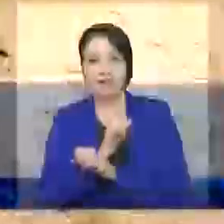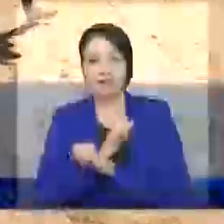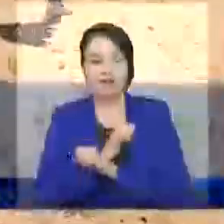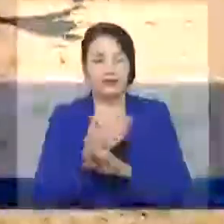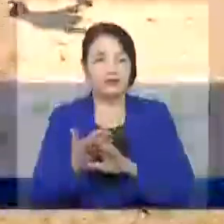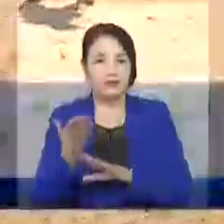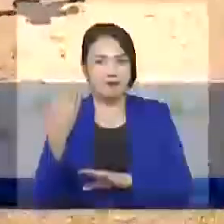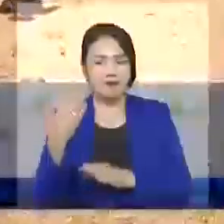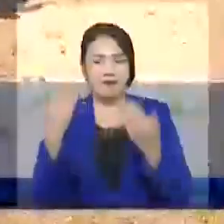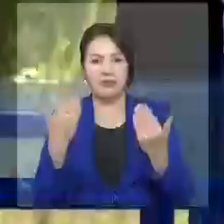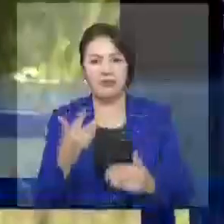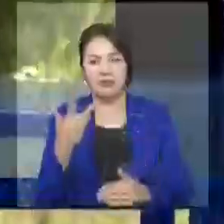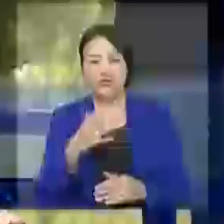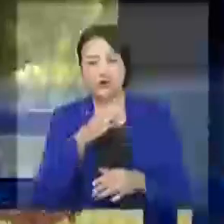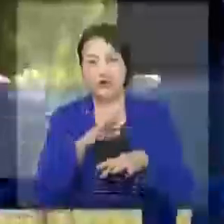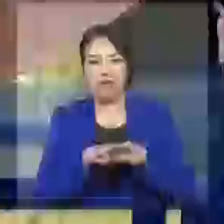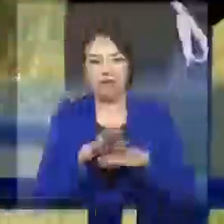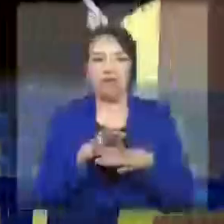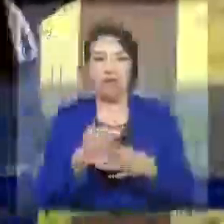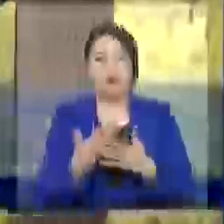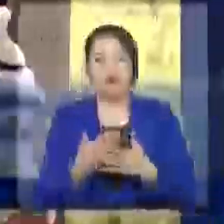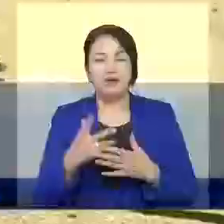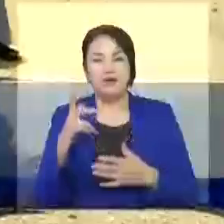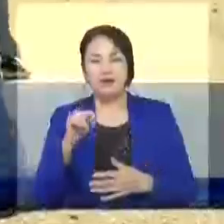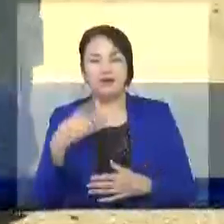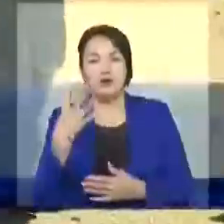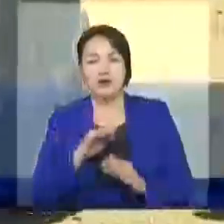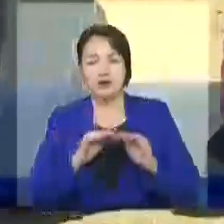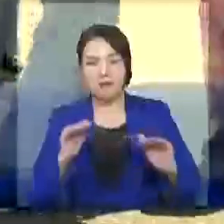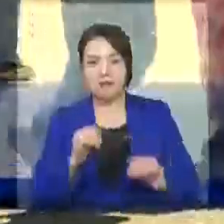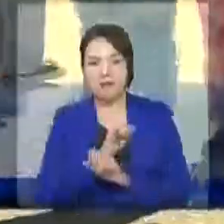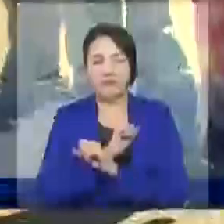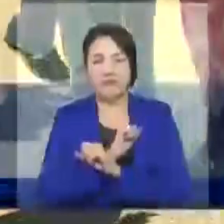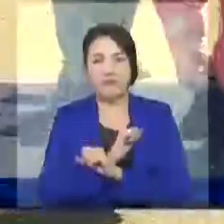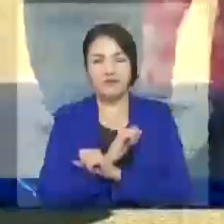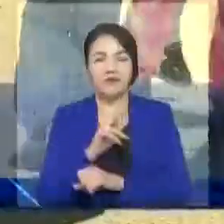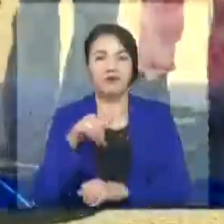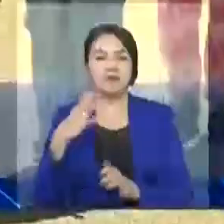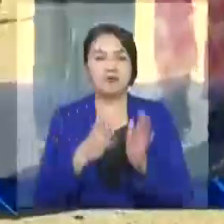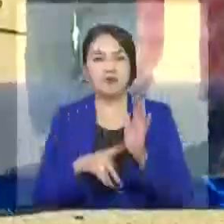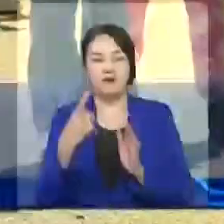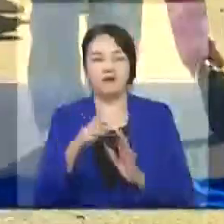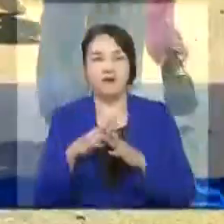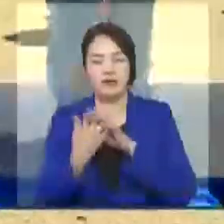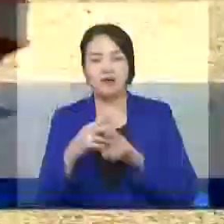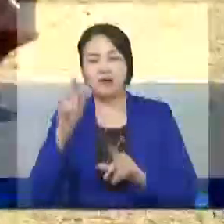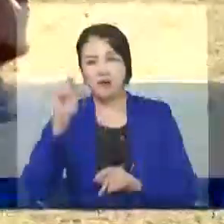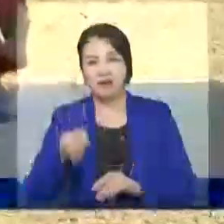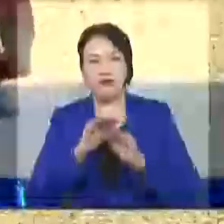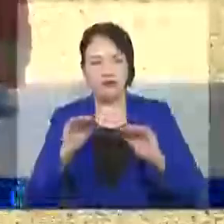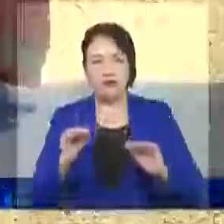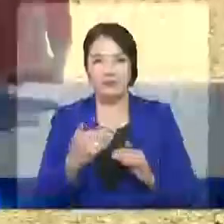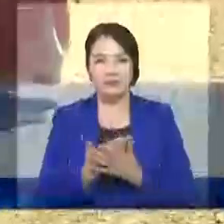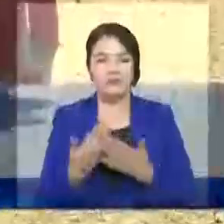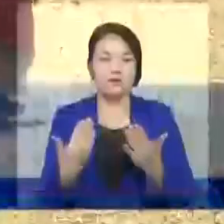артта қалды. Қазір үшінші кезең. Бұл кезеңде 240 бала демалып жатыр. Оның 191-і ауылдан келген өрендер. Олар